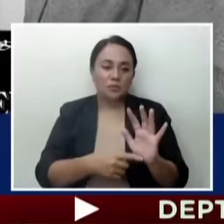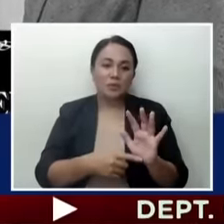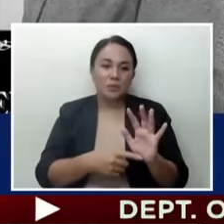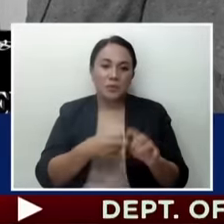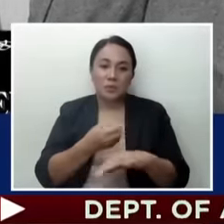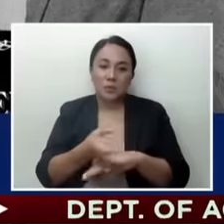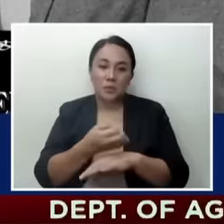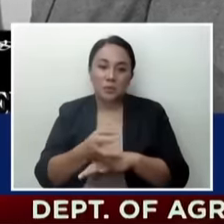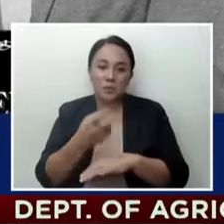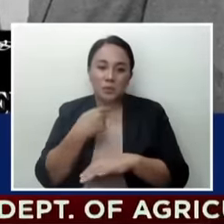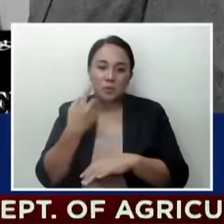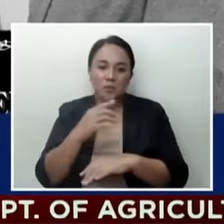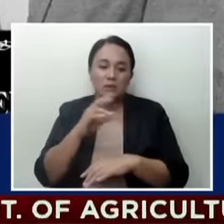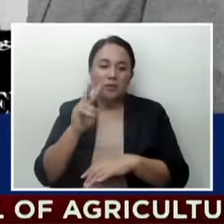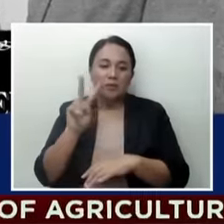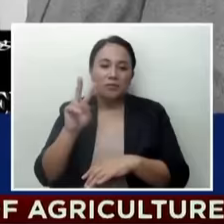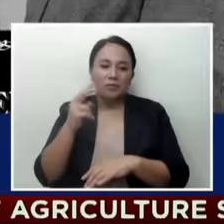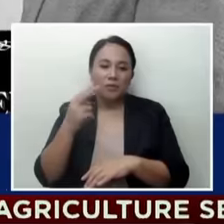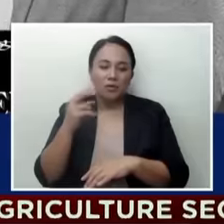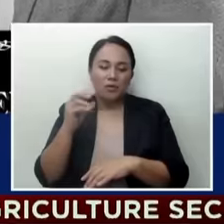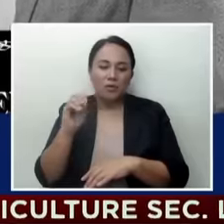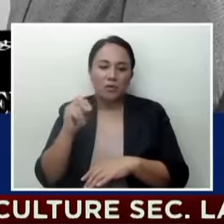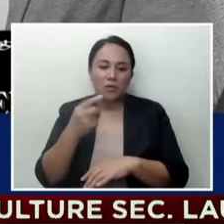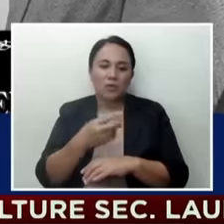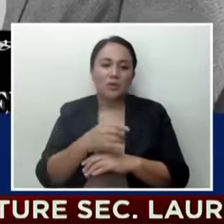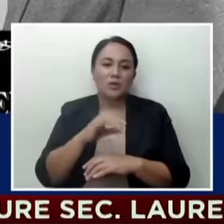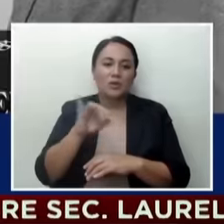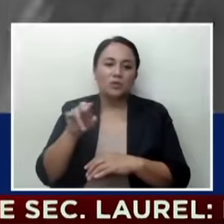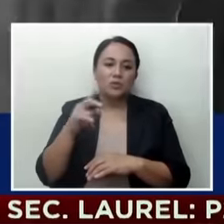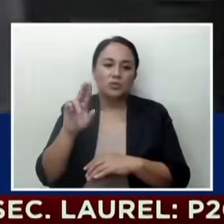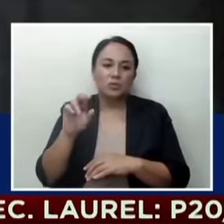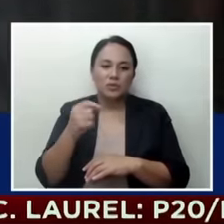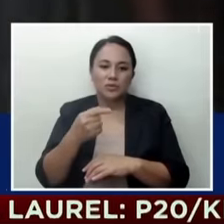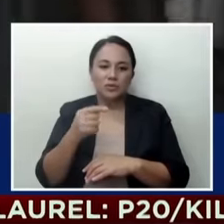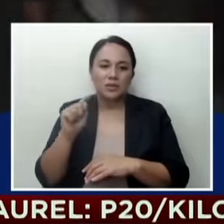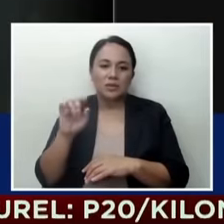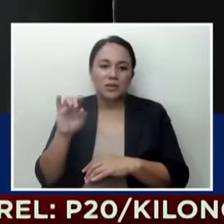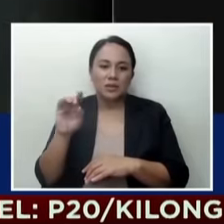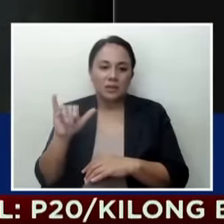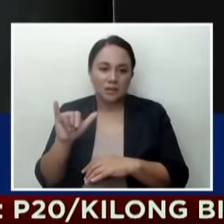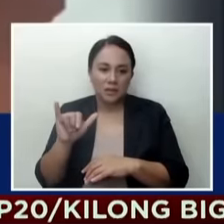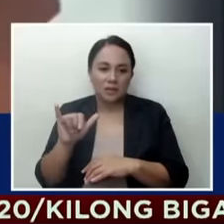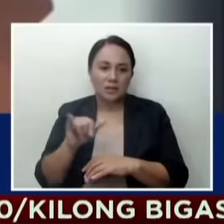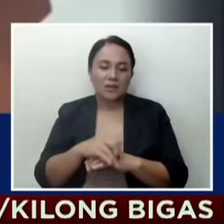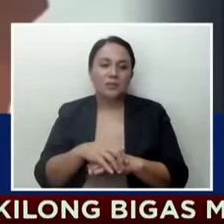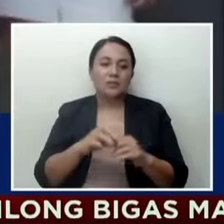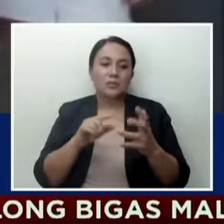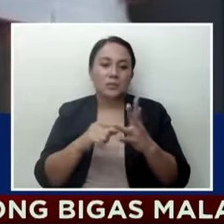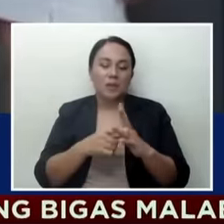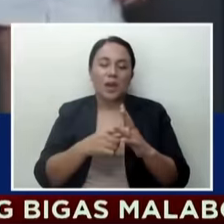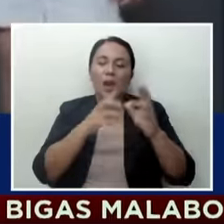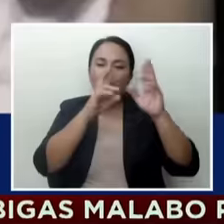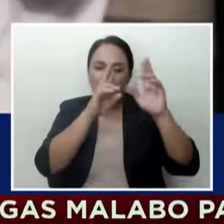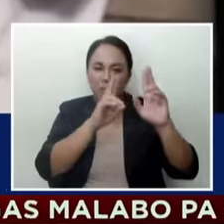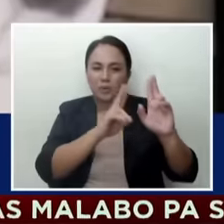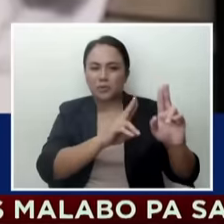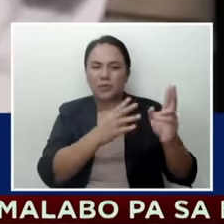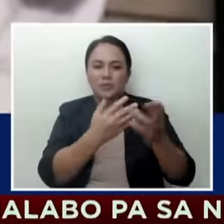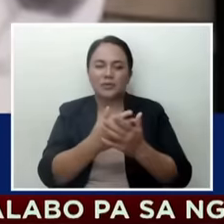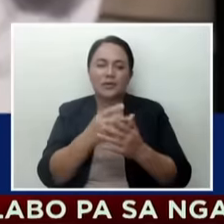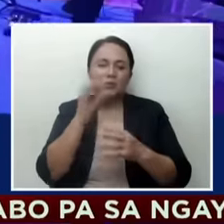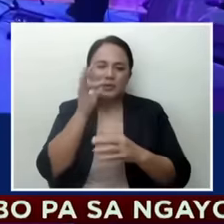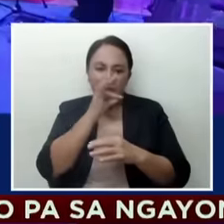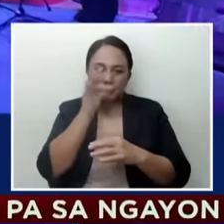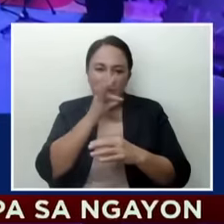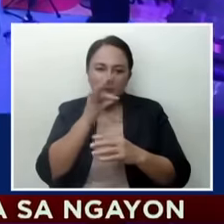ang grupo ni Vong Navarro, Jugs Hugueta at Teddy Corpus. Tribute para sa mga idolo ng Philippine comedy ang kanilang